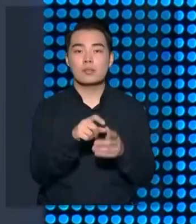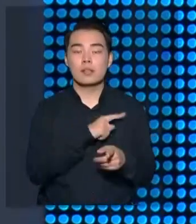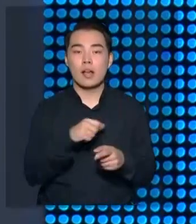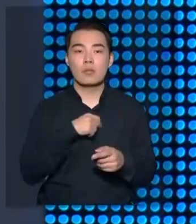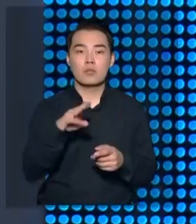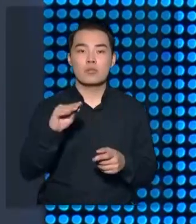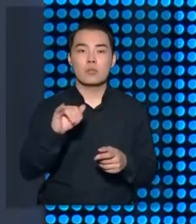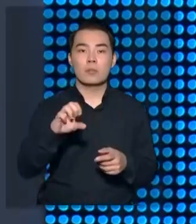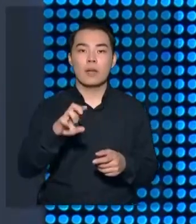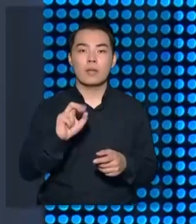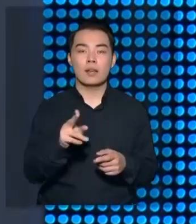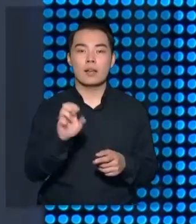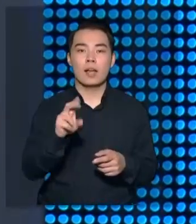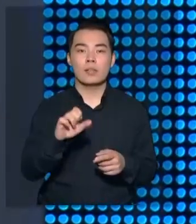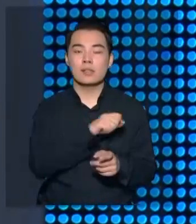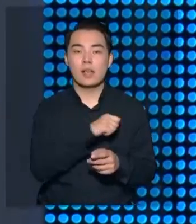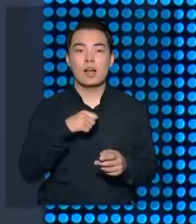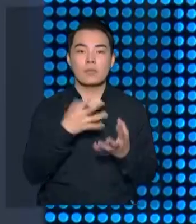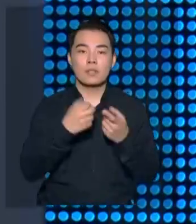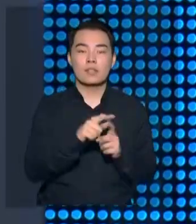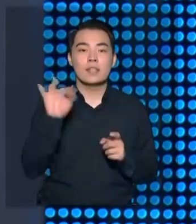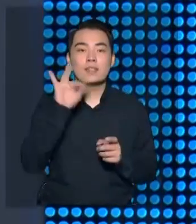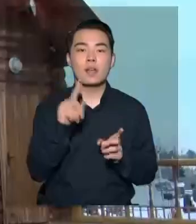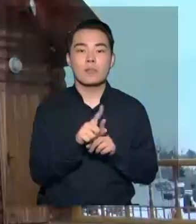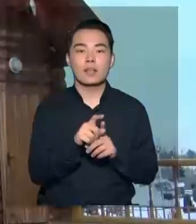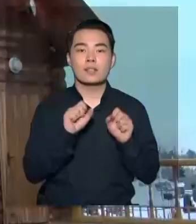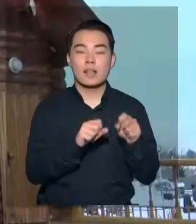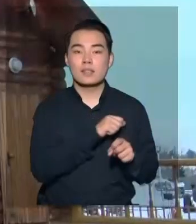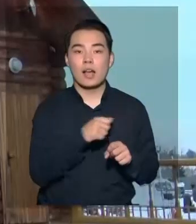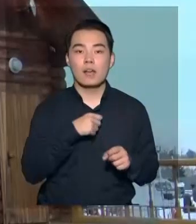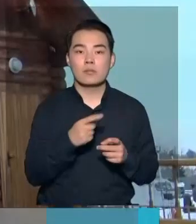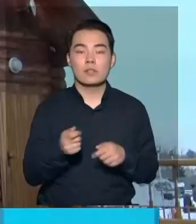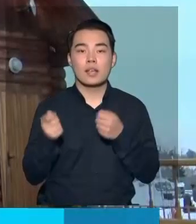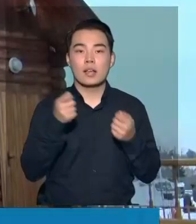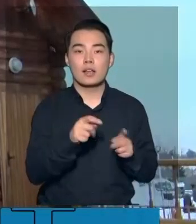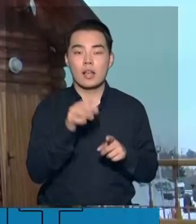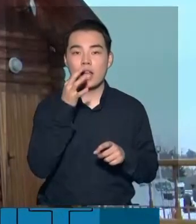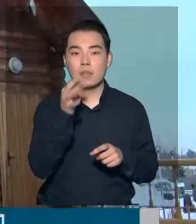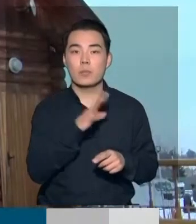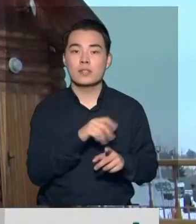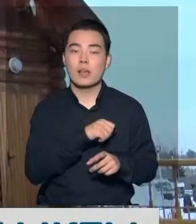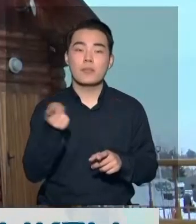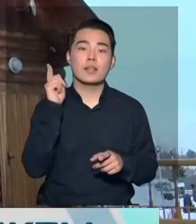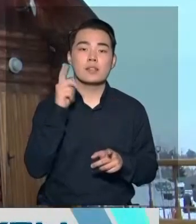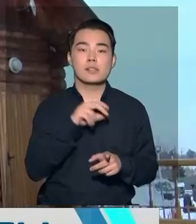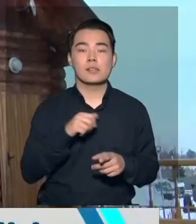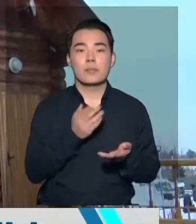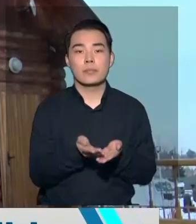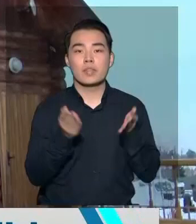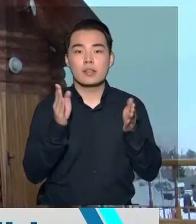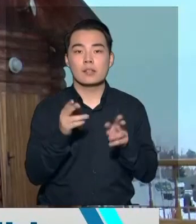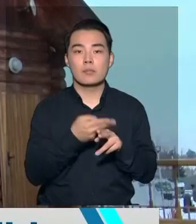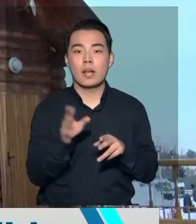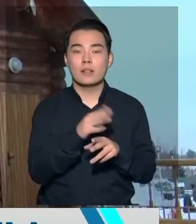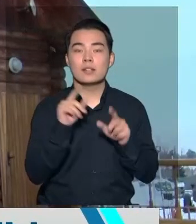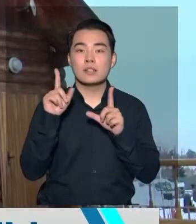қалаушы Жұмабек Қамзин құнды жәдігерді тарих сақтаушыларына әкеліп беруді шешкен екен. Ол ежелгі ыдыстарды